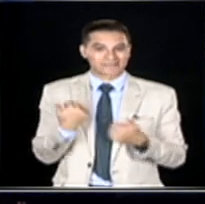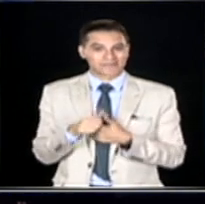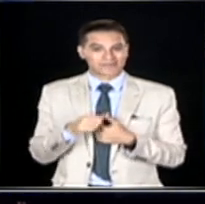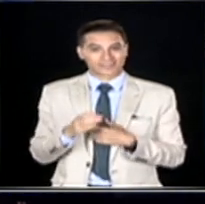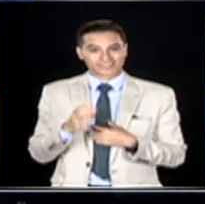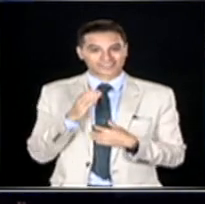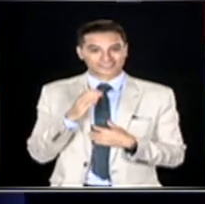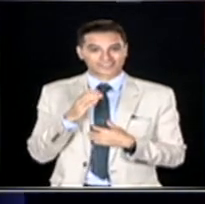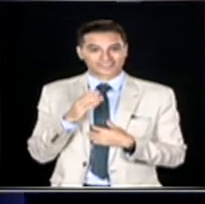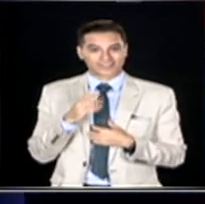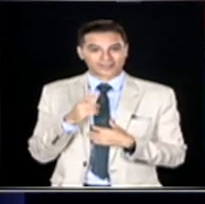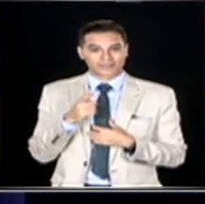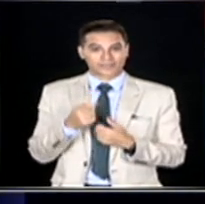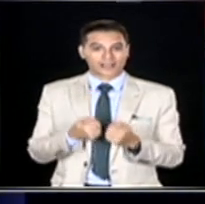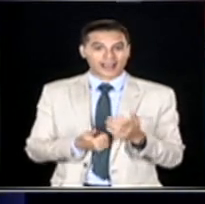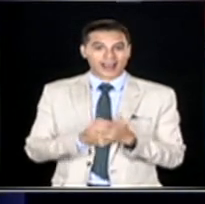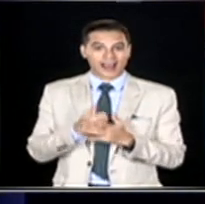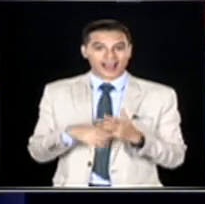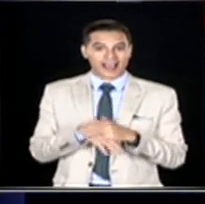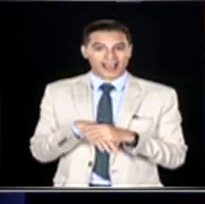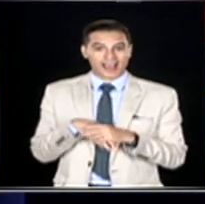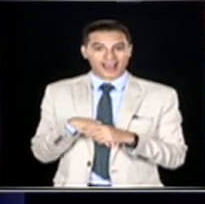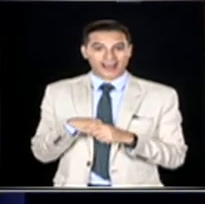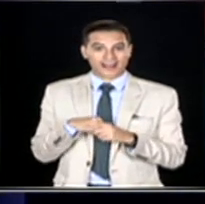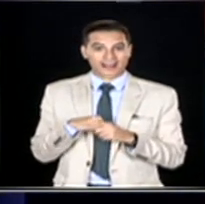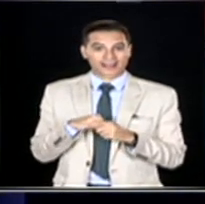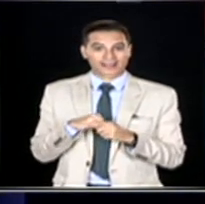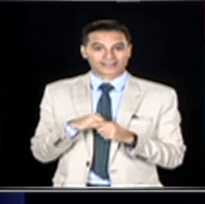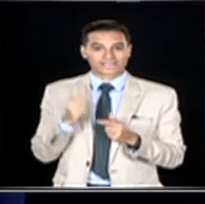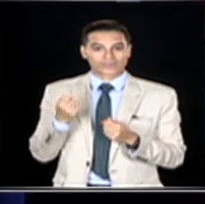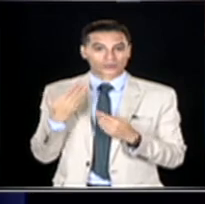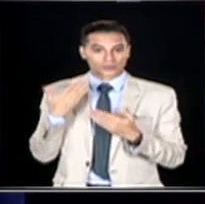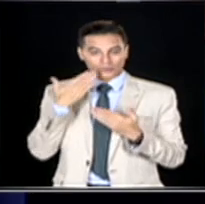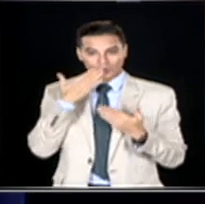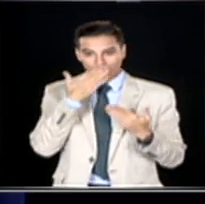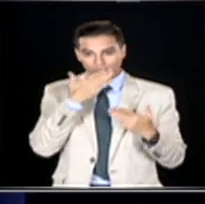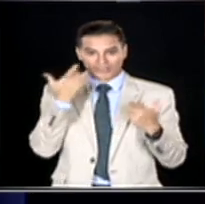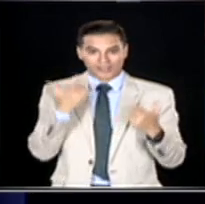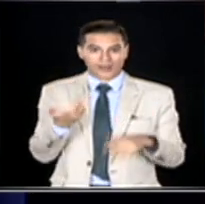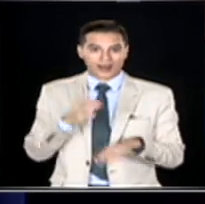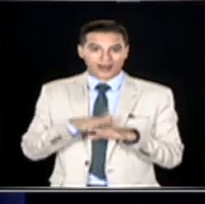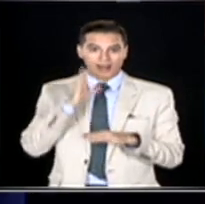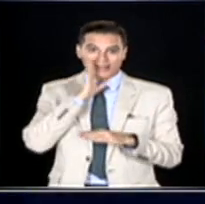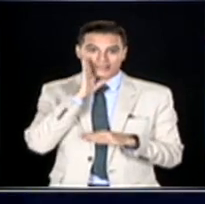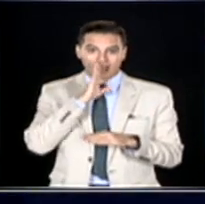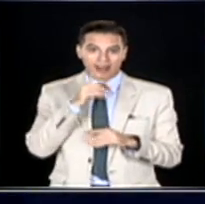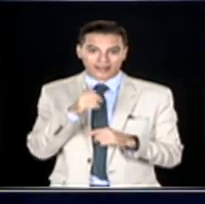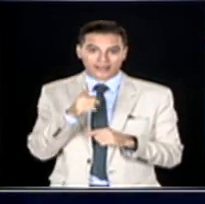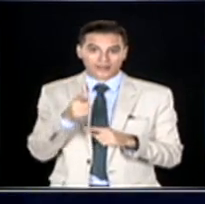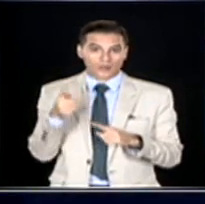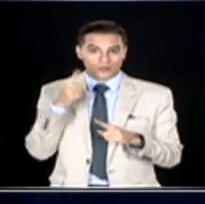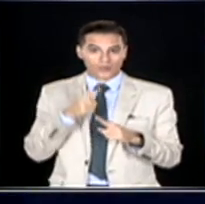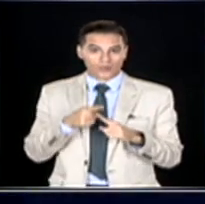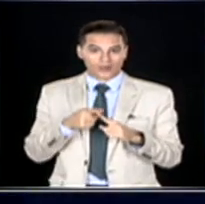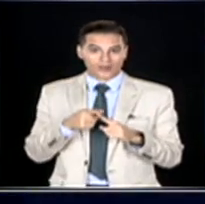هو الصراحة أعلى حاجة عملها إن هو حط حوالي تلت ميزانية الدولة للتعليم، دي كانت أفضل حاجة شفتها عملها الصراحة فيه.